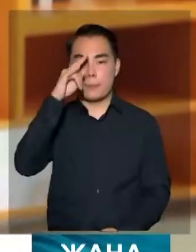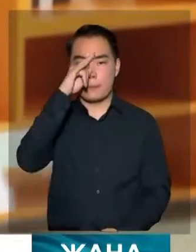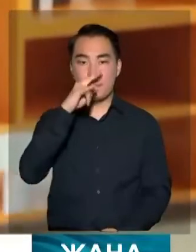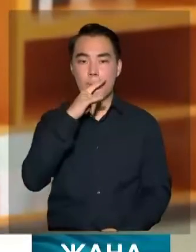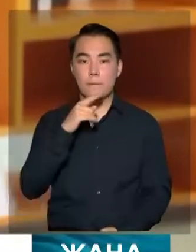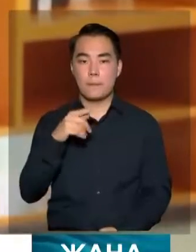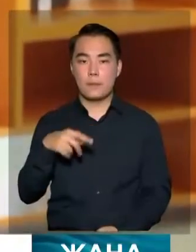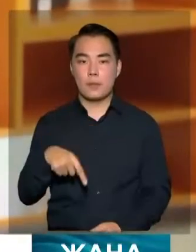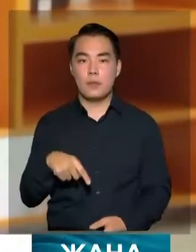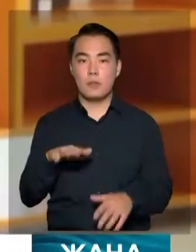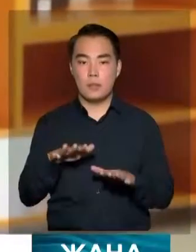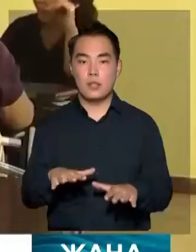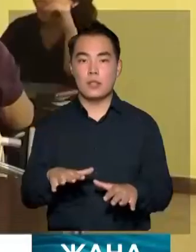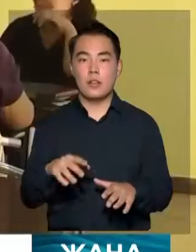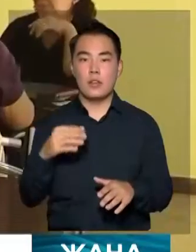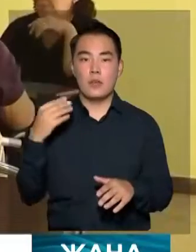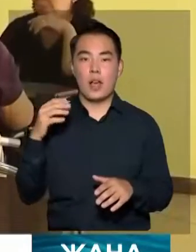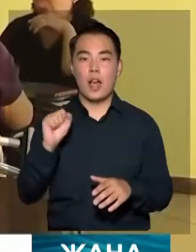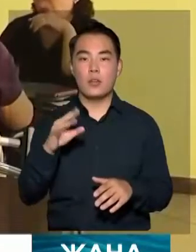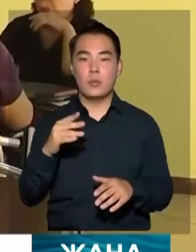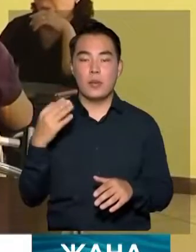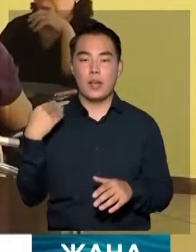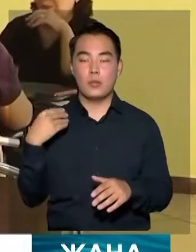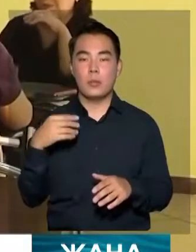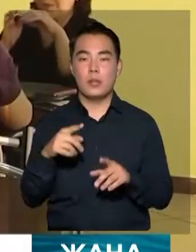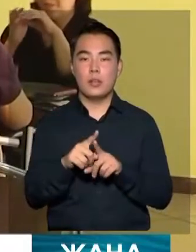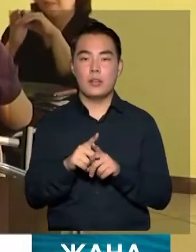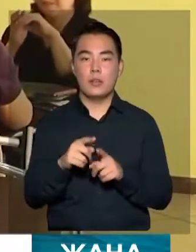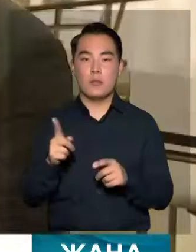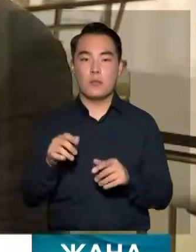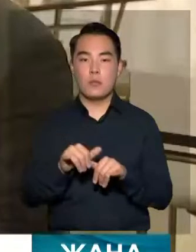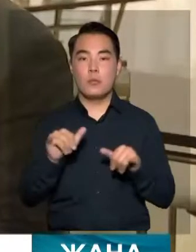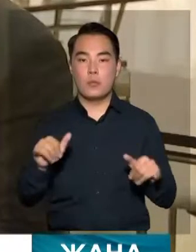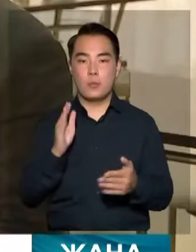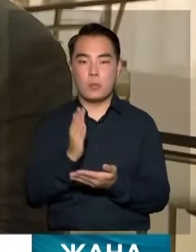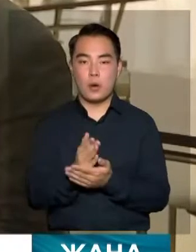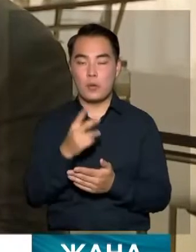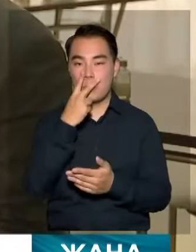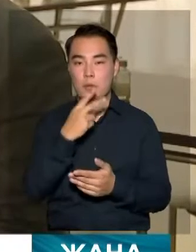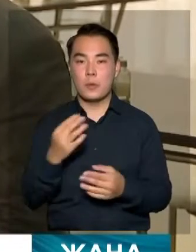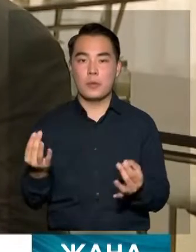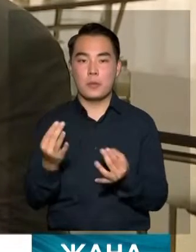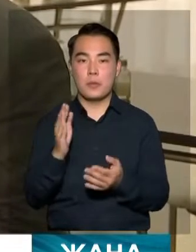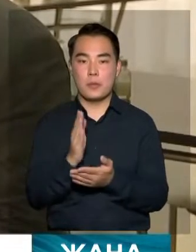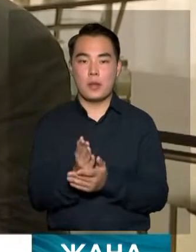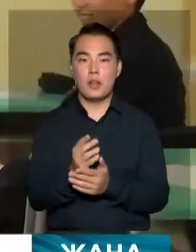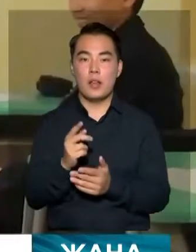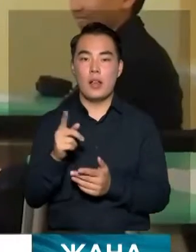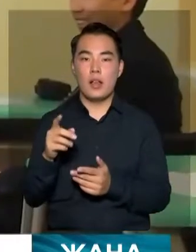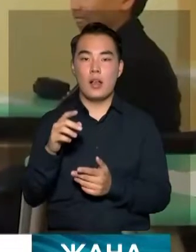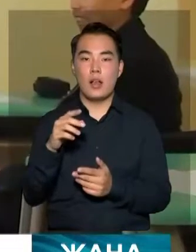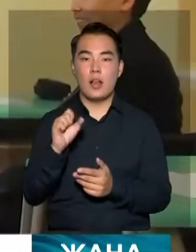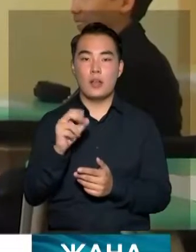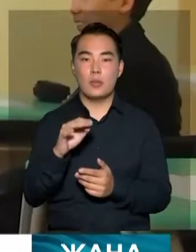атап айтқанда Ақтөбенің қаншалықты дамығанына таң қалған. Осы уақыт ішінде ол Орал, Атырау, Тараз, Түркістан қалаларын аралап, ауыл өміріне тәнті